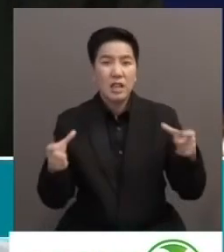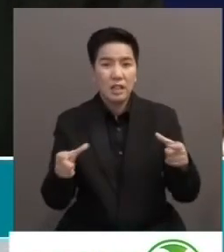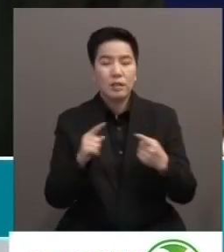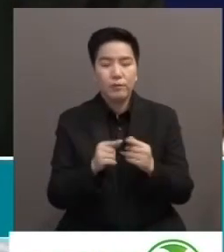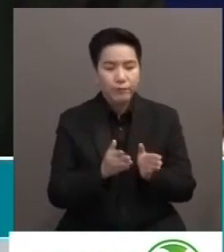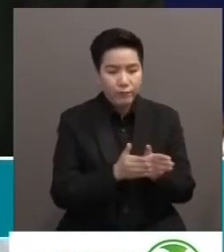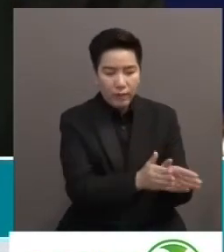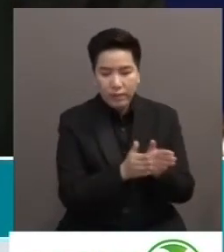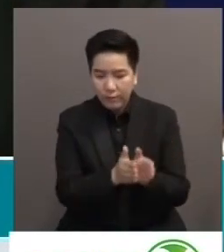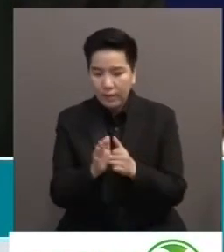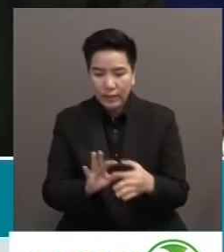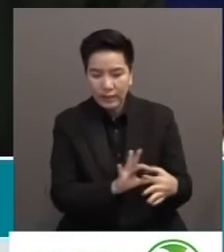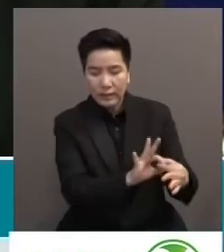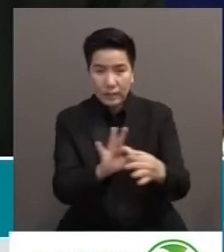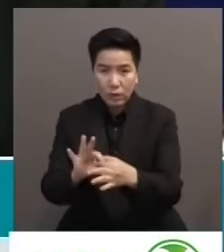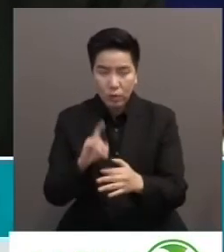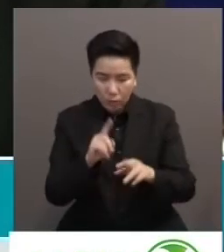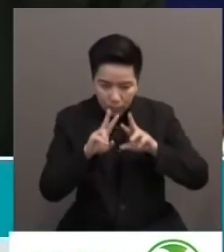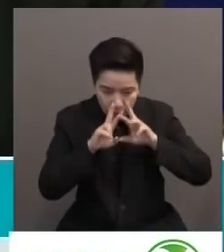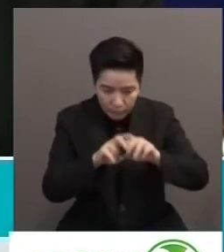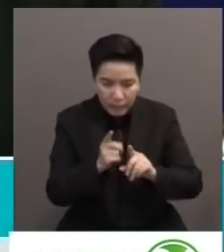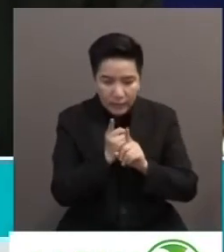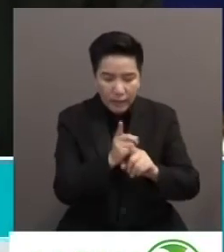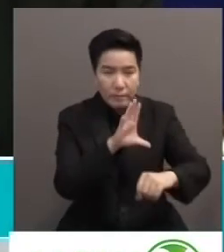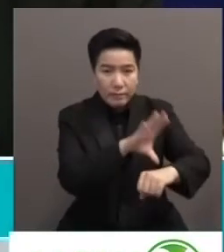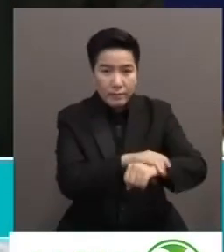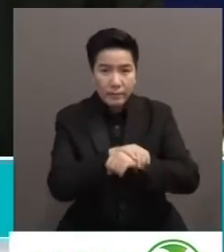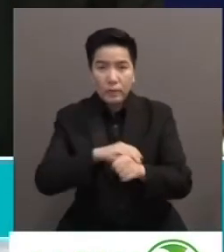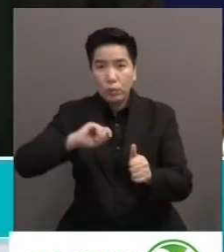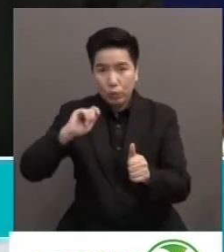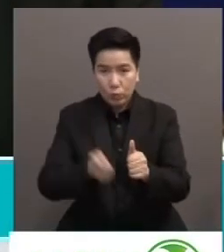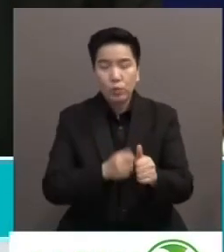ายฝ่ายนะครับก็ยังคงต้องขยายผลนะครับติดตามตัวผู้กระทำผิดมาลงโทษกันต่อไปครับ